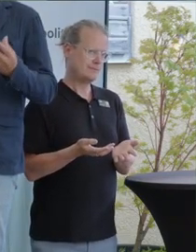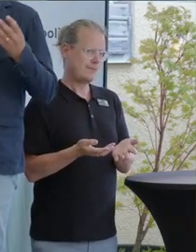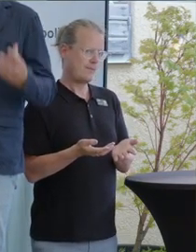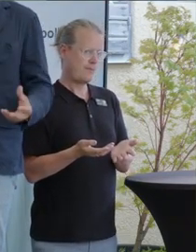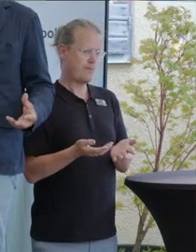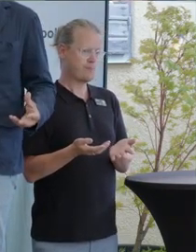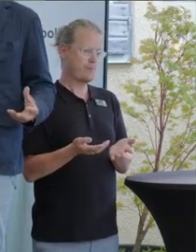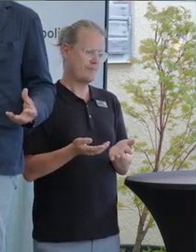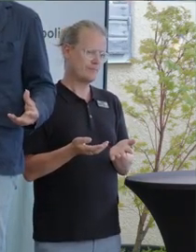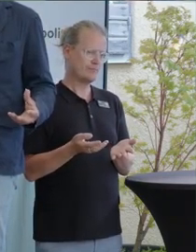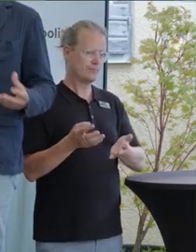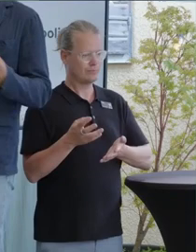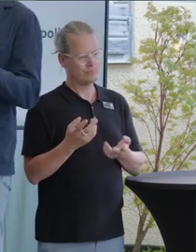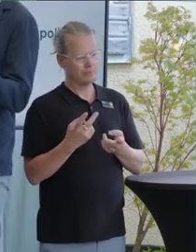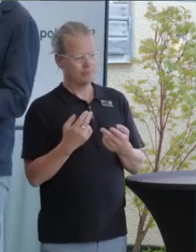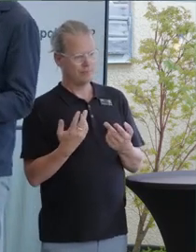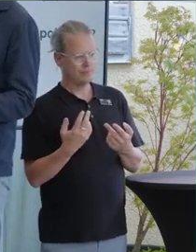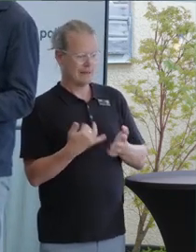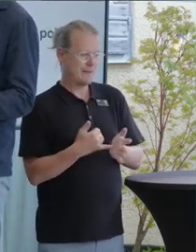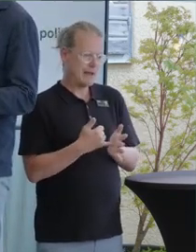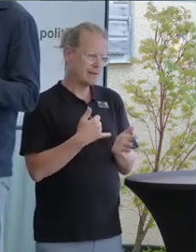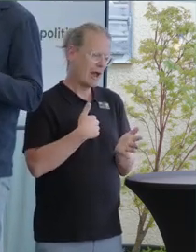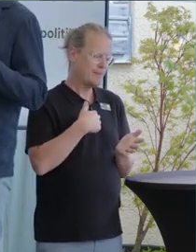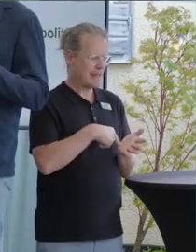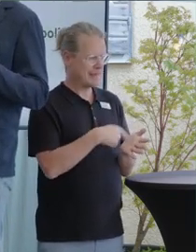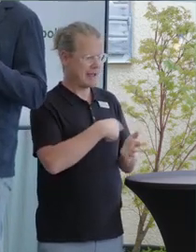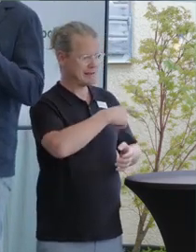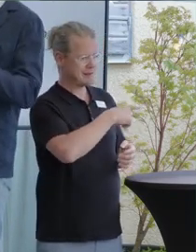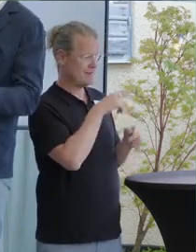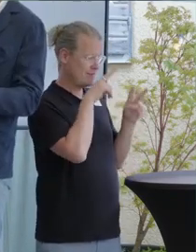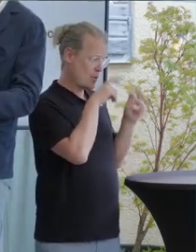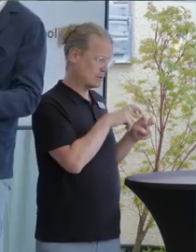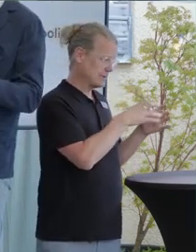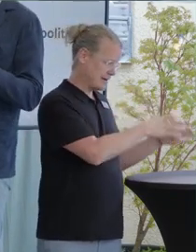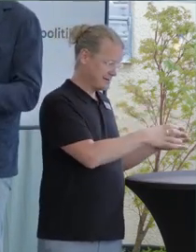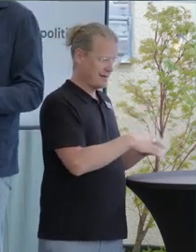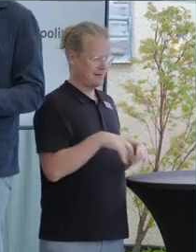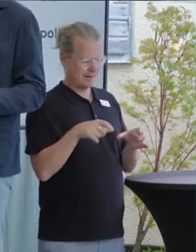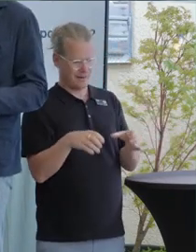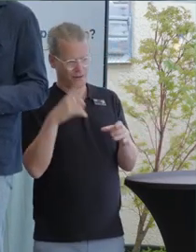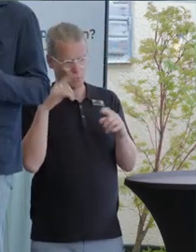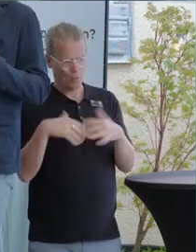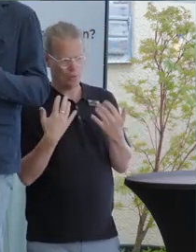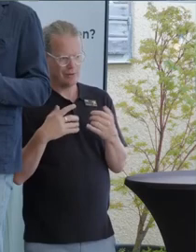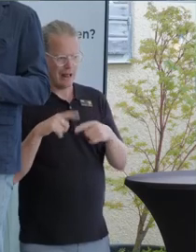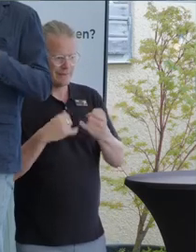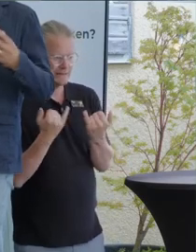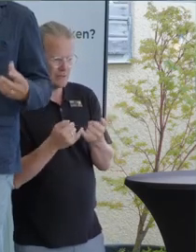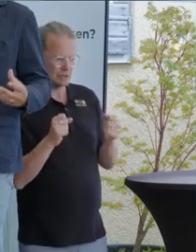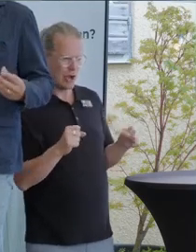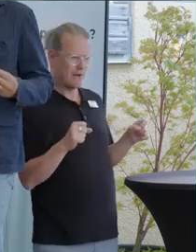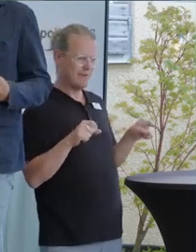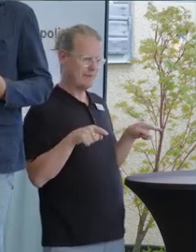att kulturarvsinstitutionerna och forskarsamhället drivs av olika, delvis olika logiker som inte alltid drar